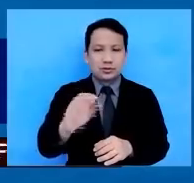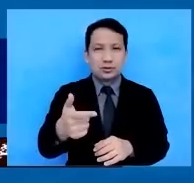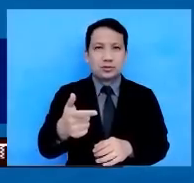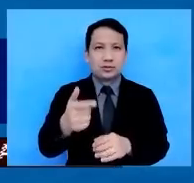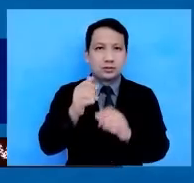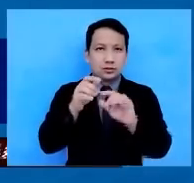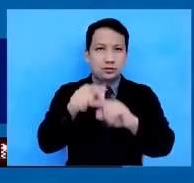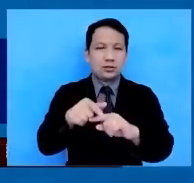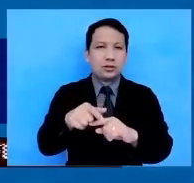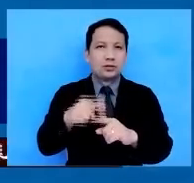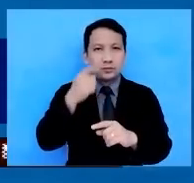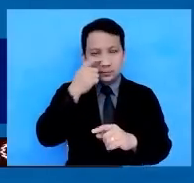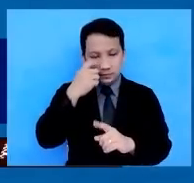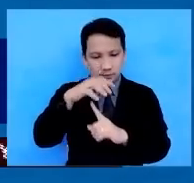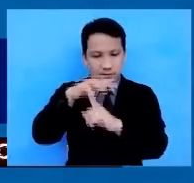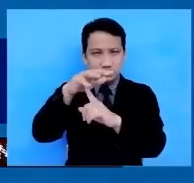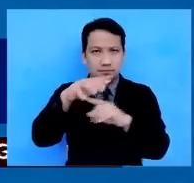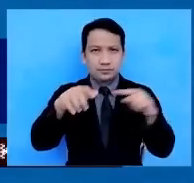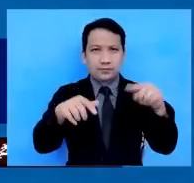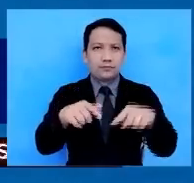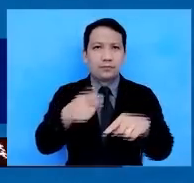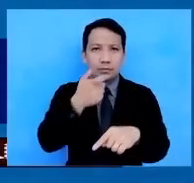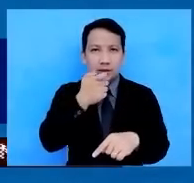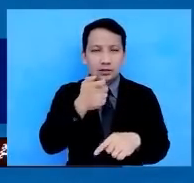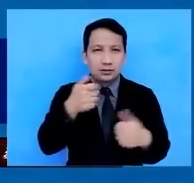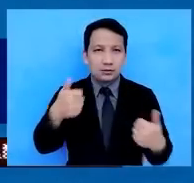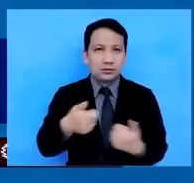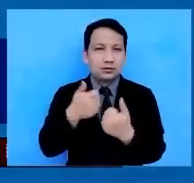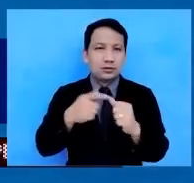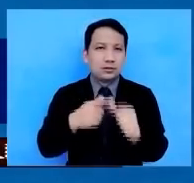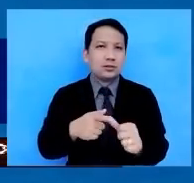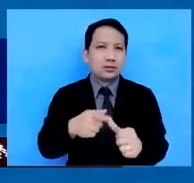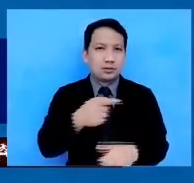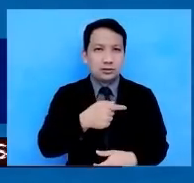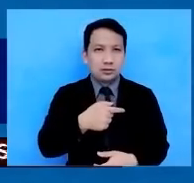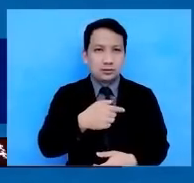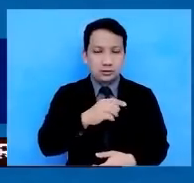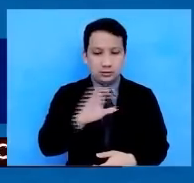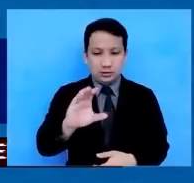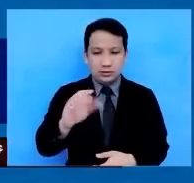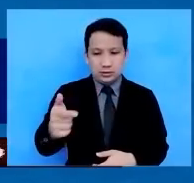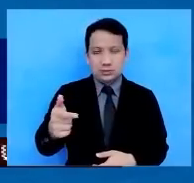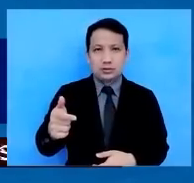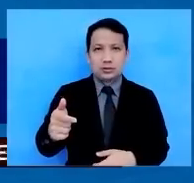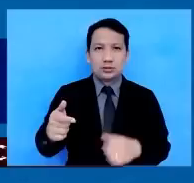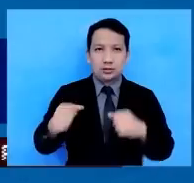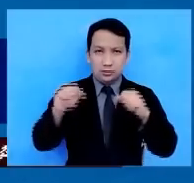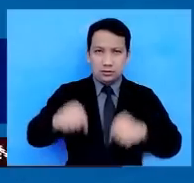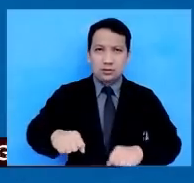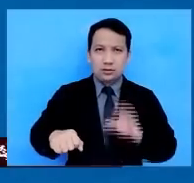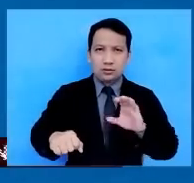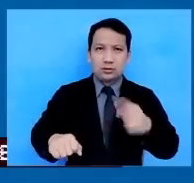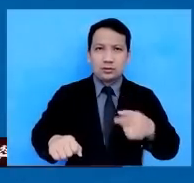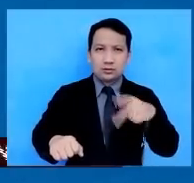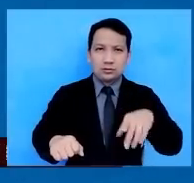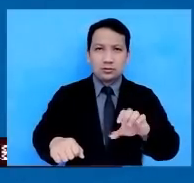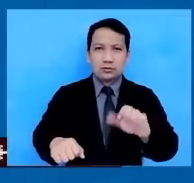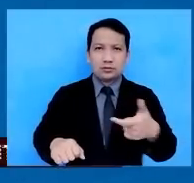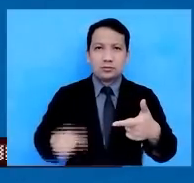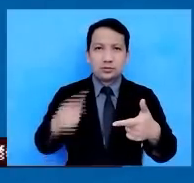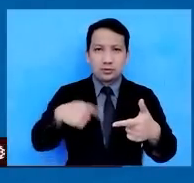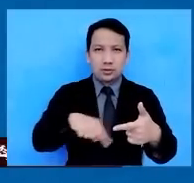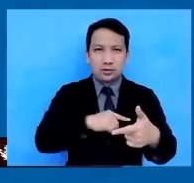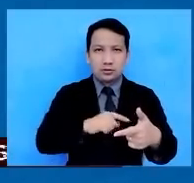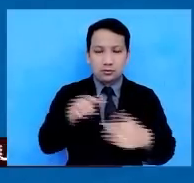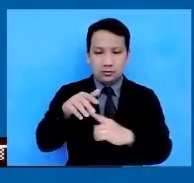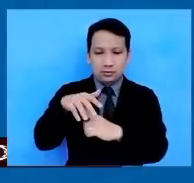nasa himpapawid, ni radio challenge sila ng China Coast Guard. Matapang namang narindigan ang PCG na nasa airspace sila